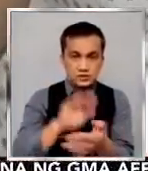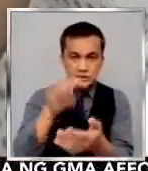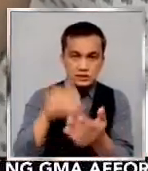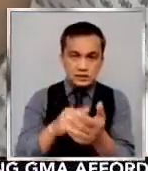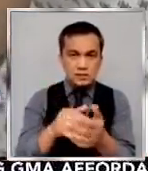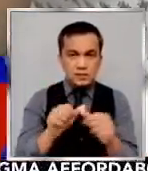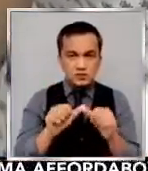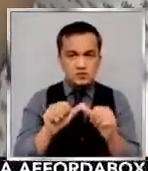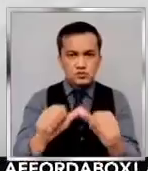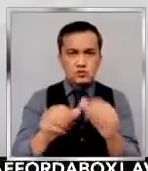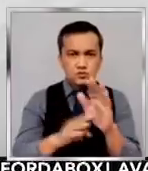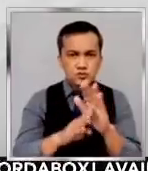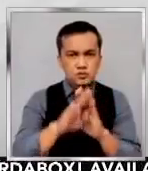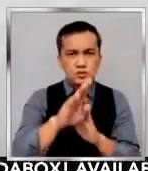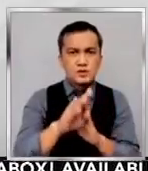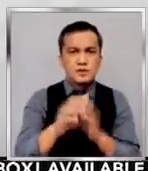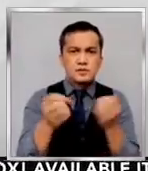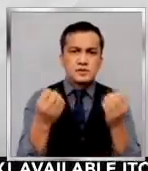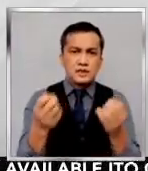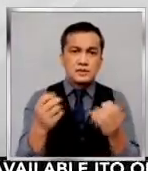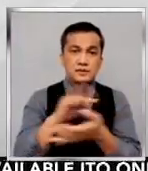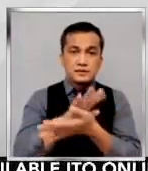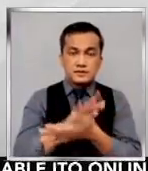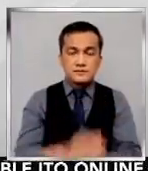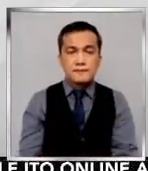ng COVID cases. Because of